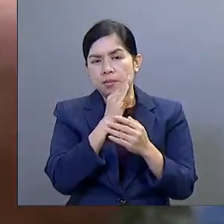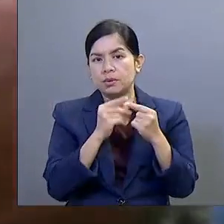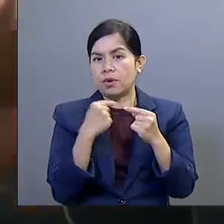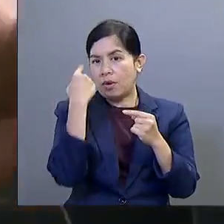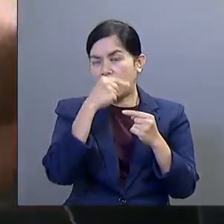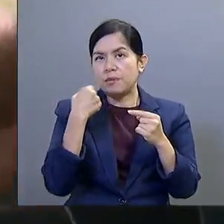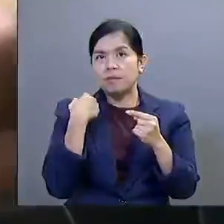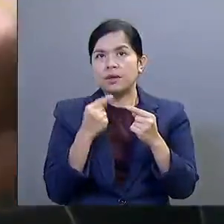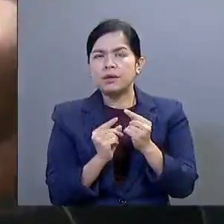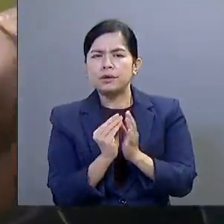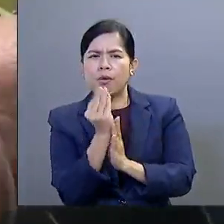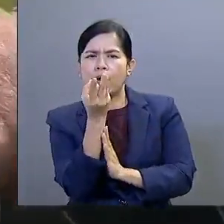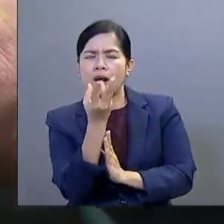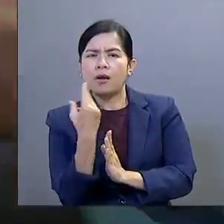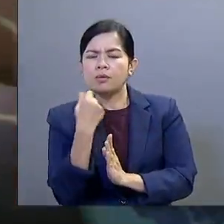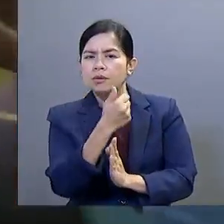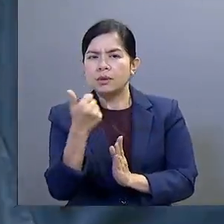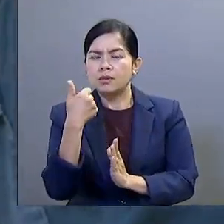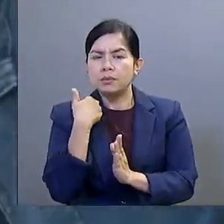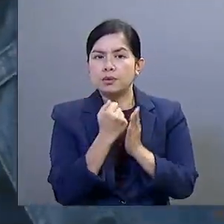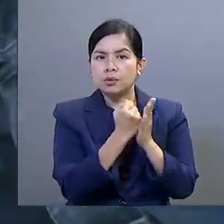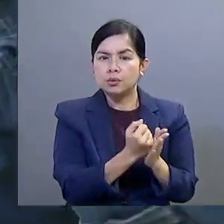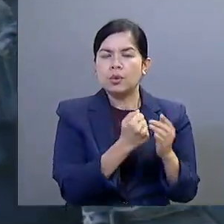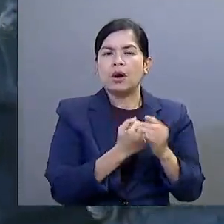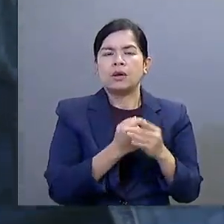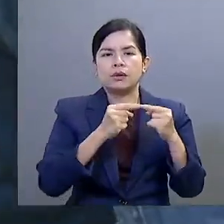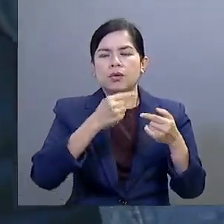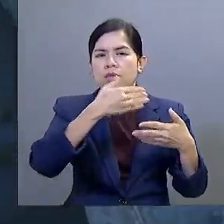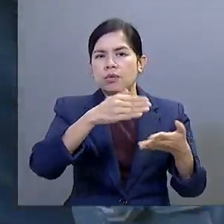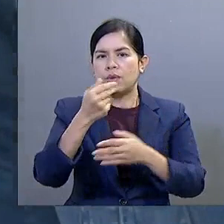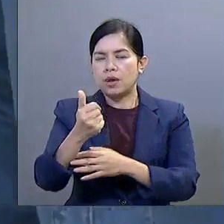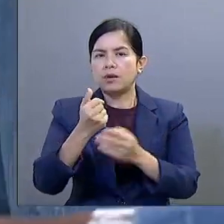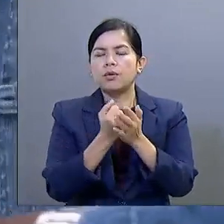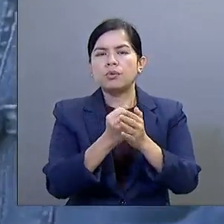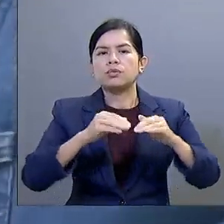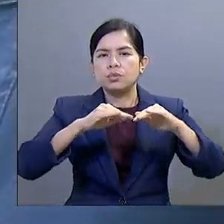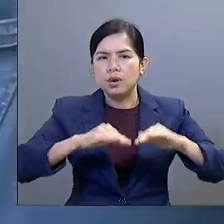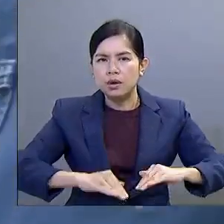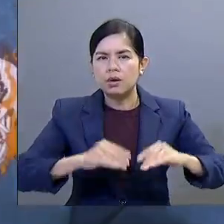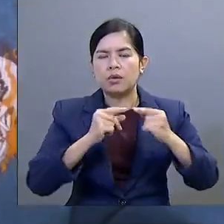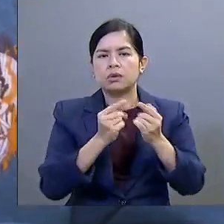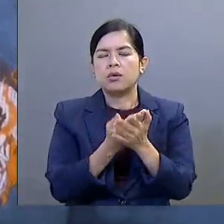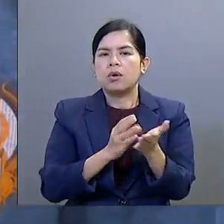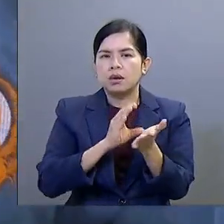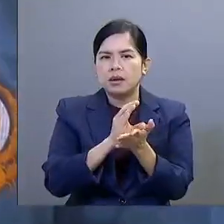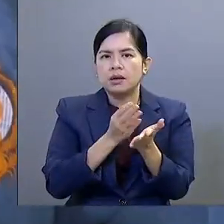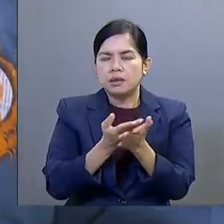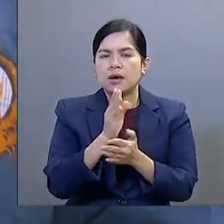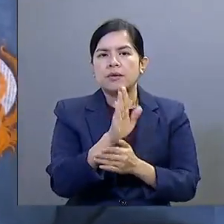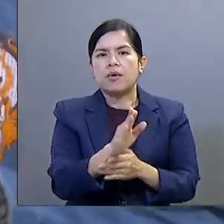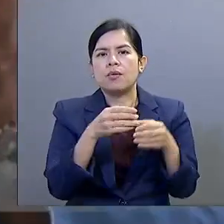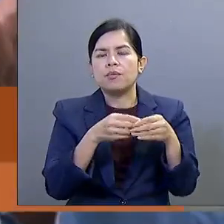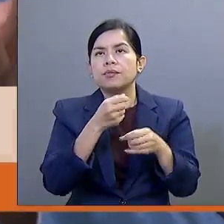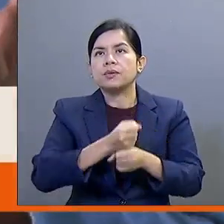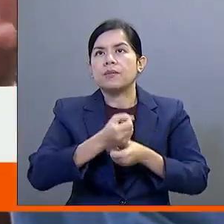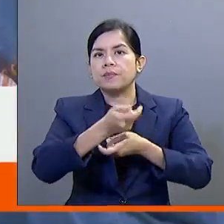พันธุ์ข้าวที่ดีนอกจากรักษาการแข่งขันในตลาดโลกได้นะคะยังช่วยลดต้นทุนเกษตรกรด้วยค่ะ ถูกต้องเลยครับเพ